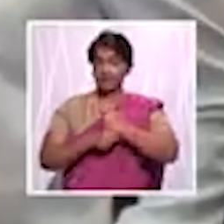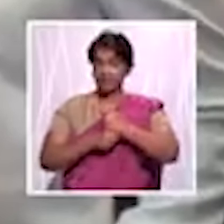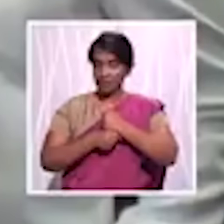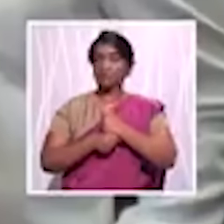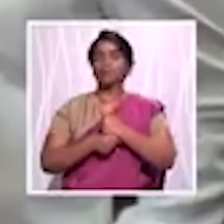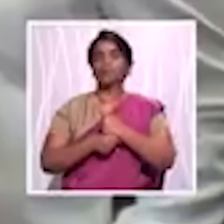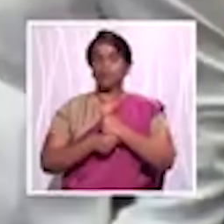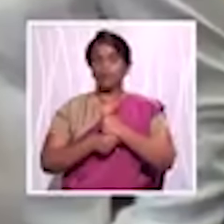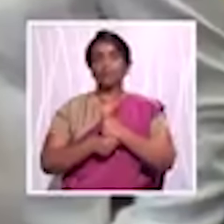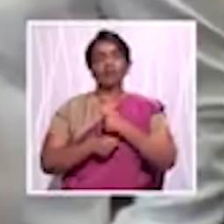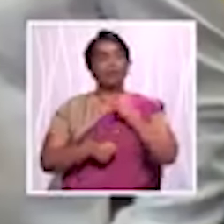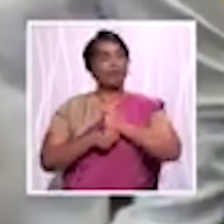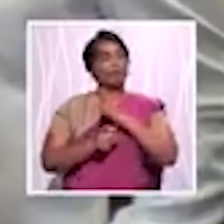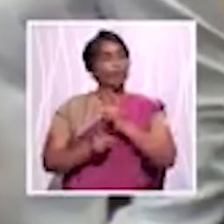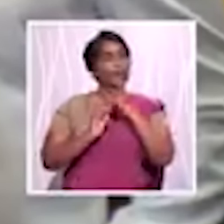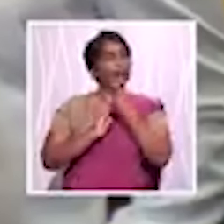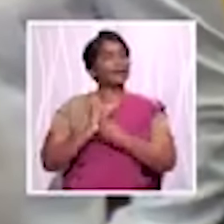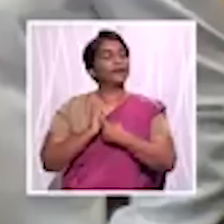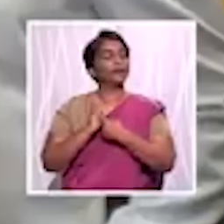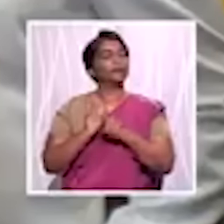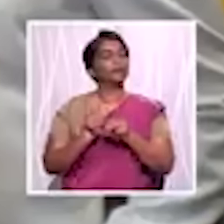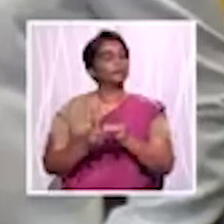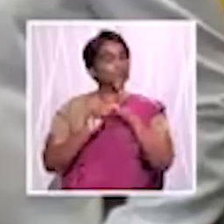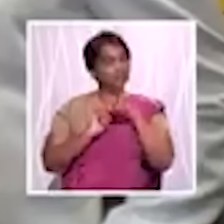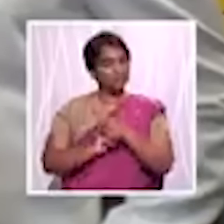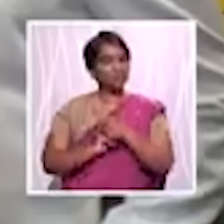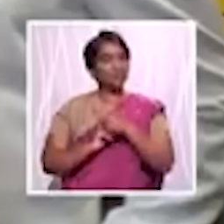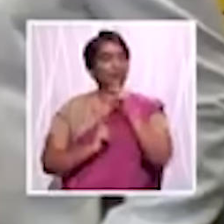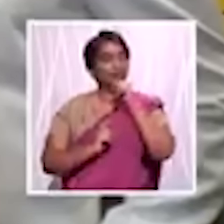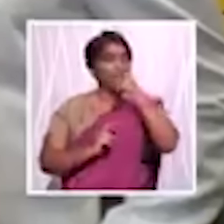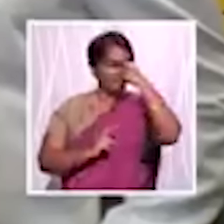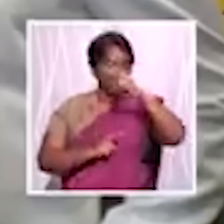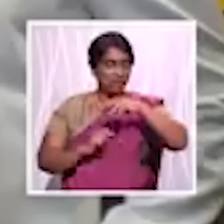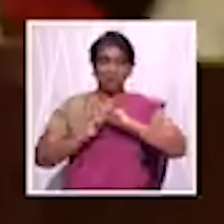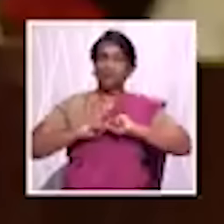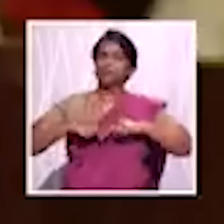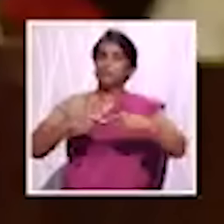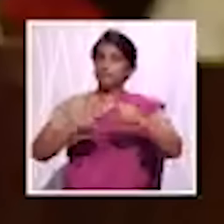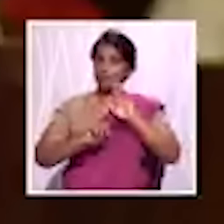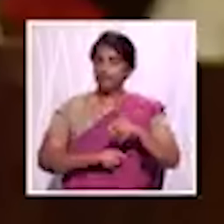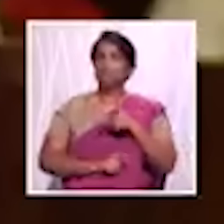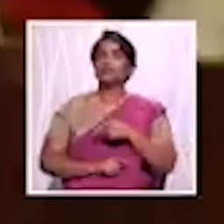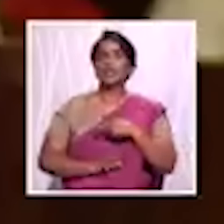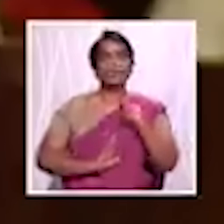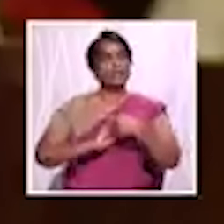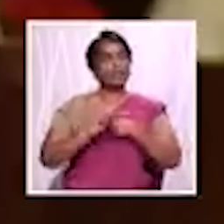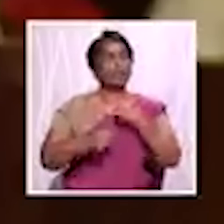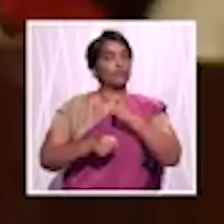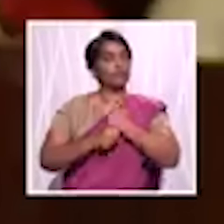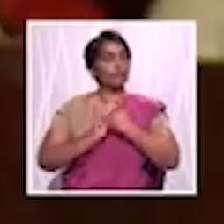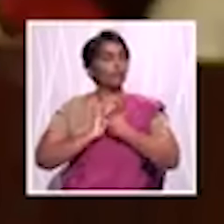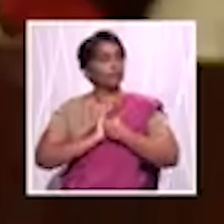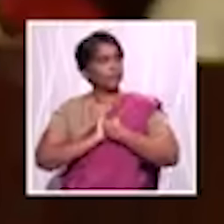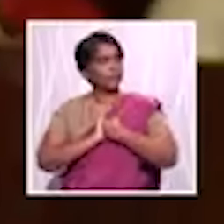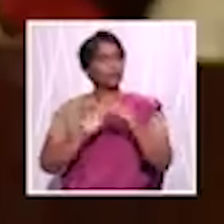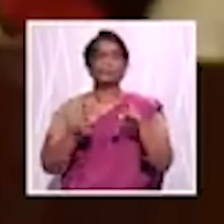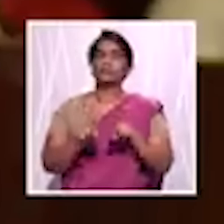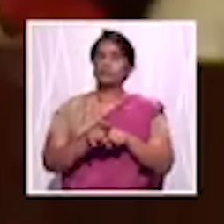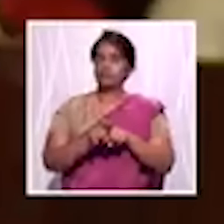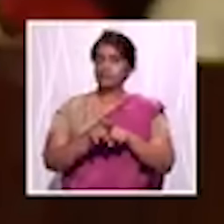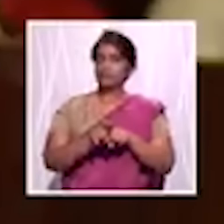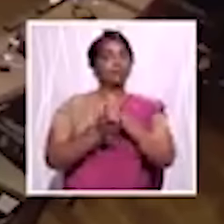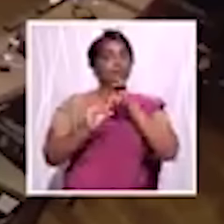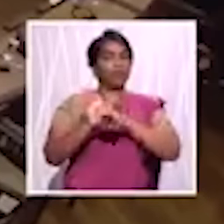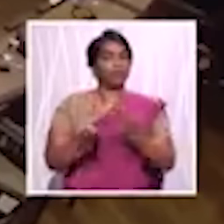சுற்றாடல் துறை அமைச்சராக வைத்தியர் தம்பிக படவேந்தி ஜனாதிபதி அனில் குமார திசாநாயக நிலையில் பதவி பிரமாணம் செய்து கொண்டார் இந்த